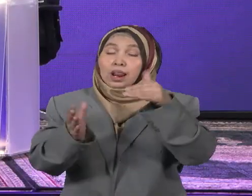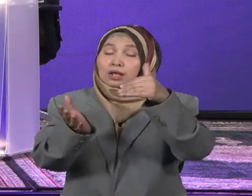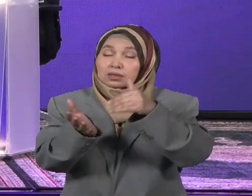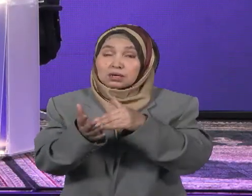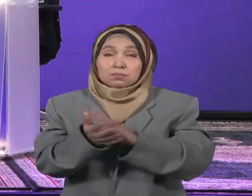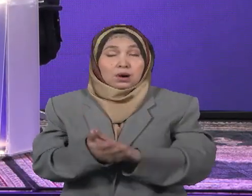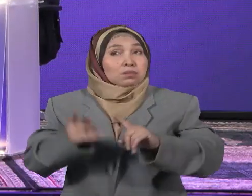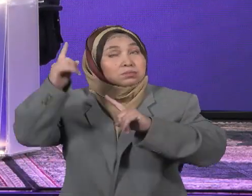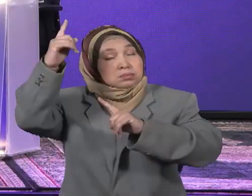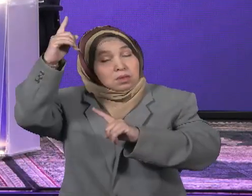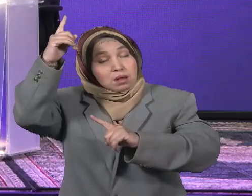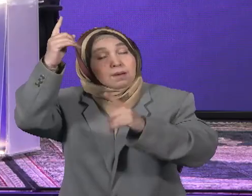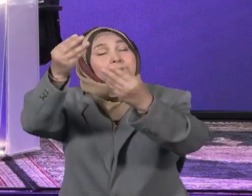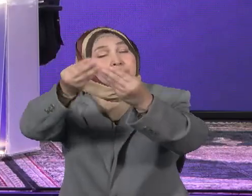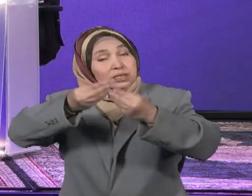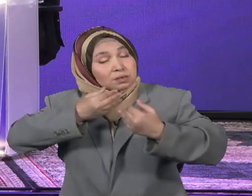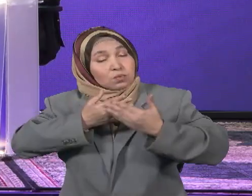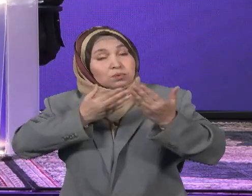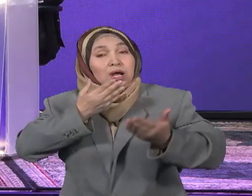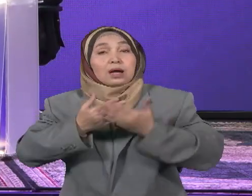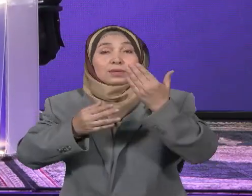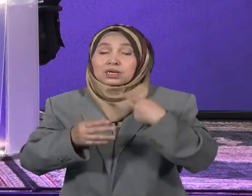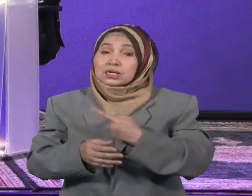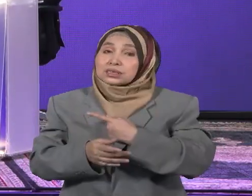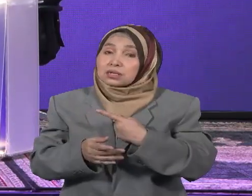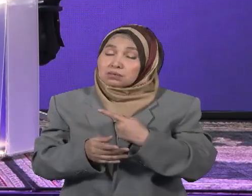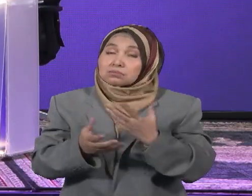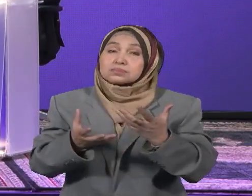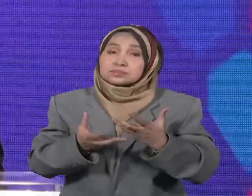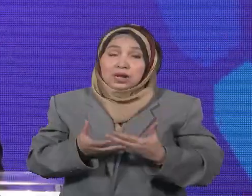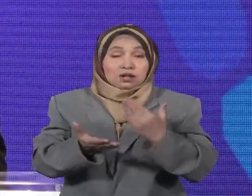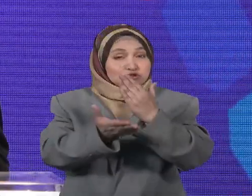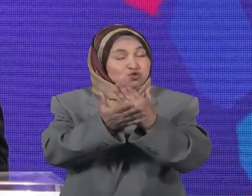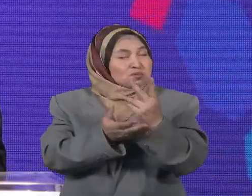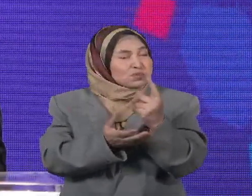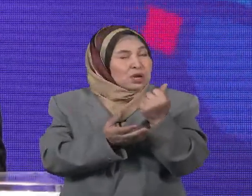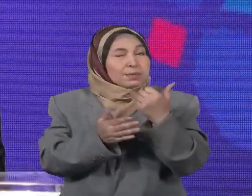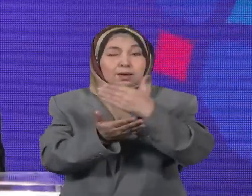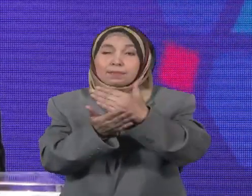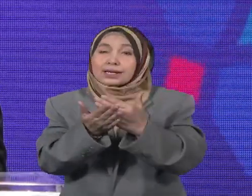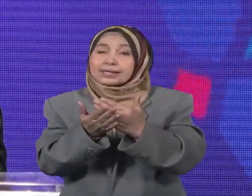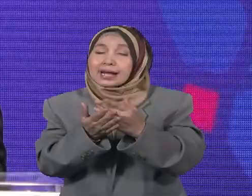SWT beri kemudahan dan kekuatan insya-Allah taala. Baik, jadi kita nak singgah seketika ke bahagian tajwid. Hari ini kita nak ulang